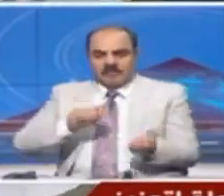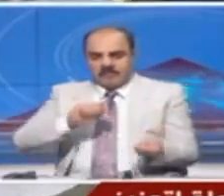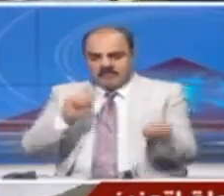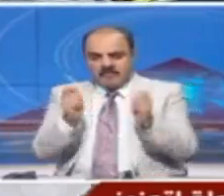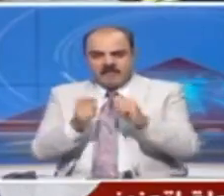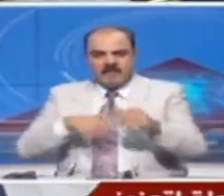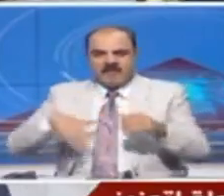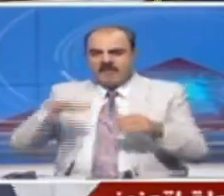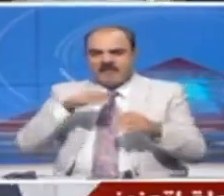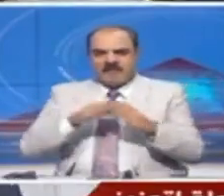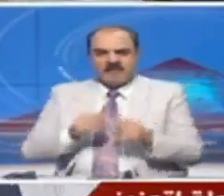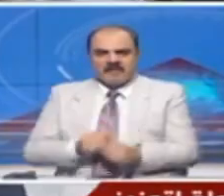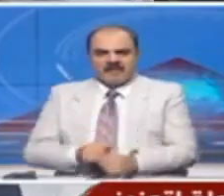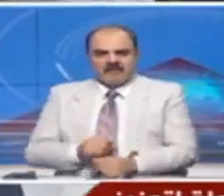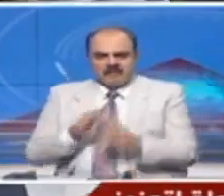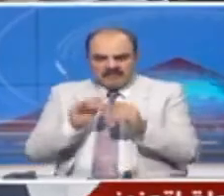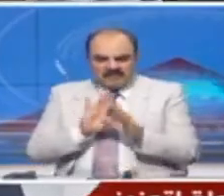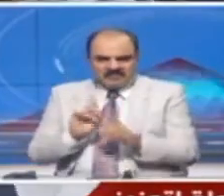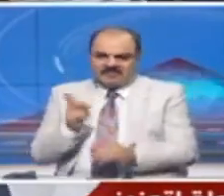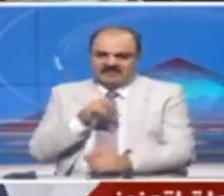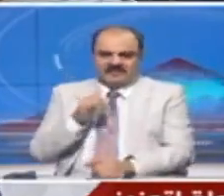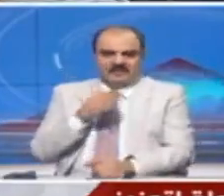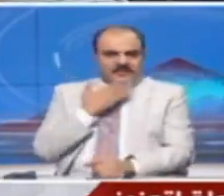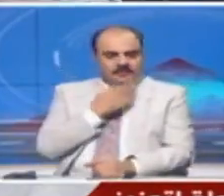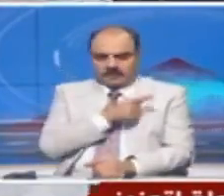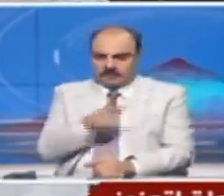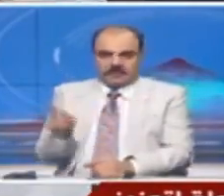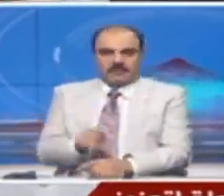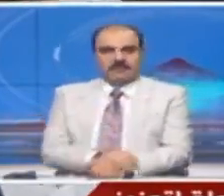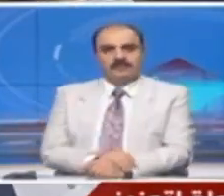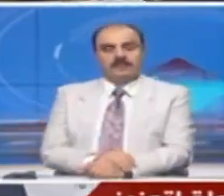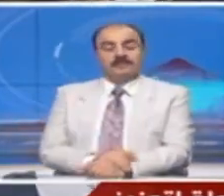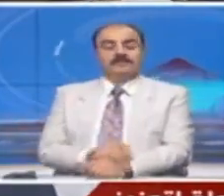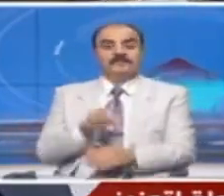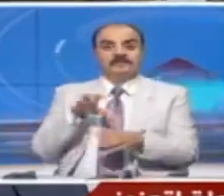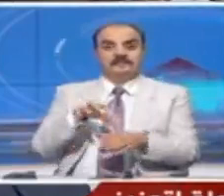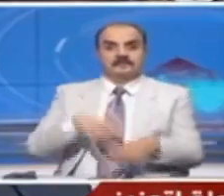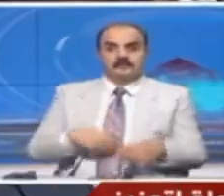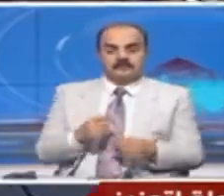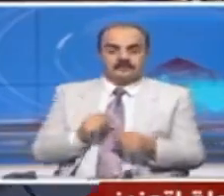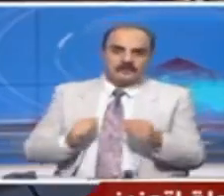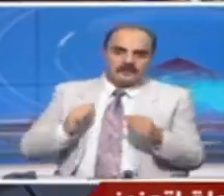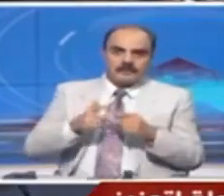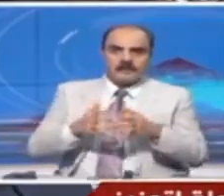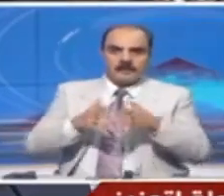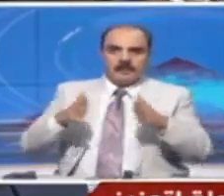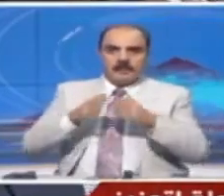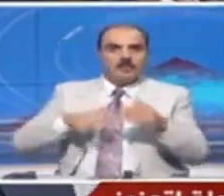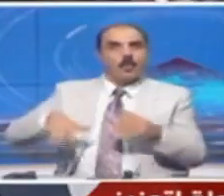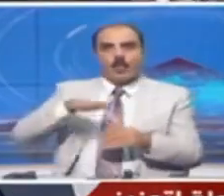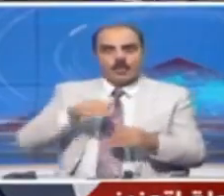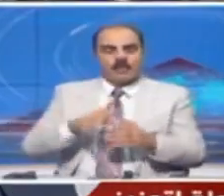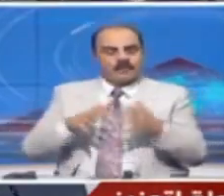الصحي على مستوى مش مصر بس، على مستوى المنطقة كلها. هذه المحطة هتكون تاني أكبر محطة في جمهورية مصر